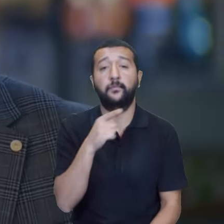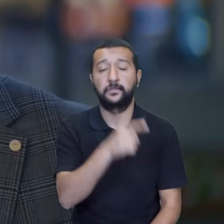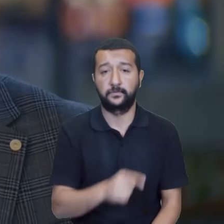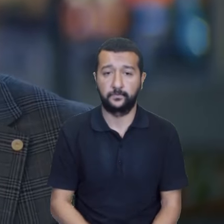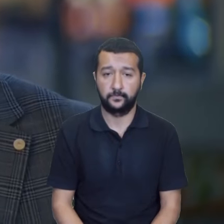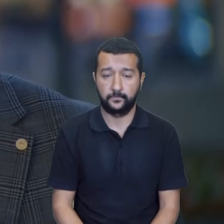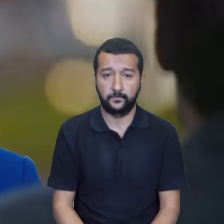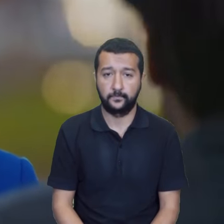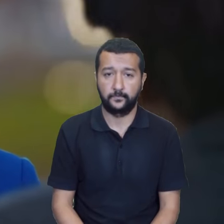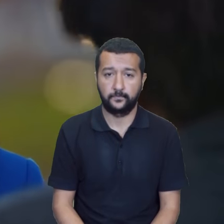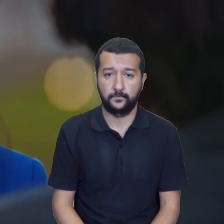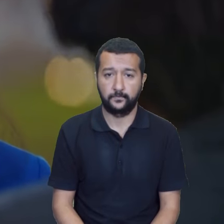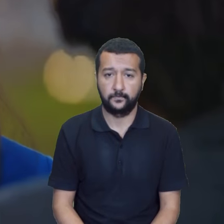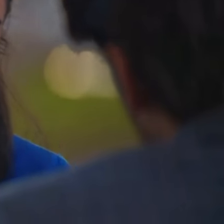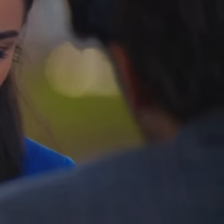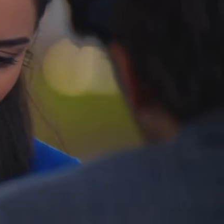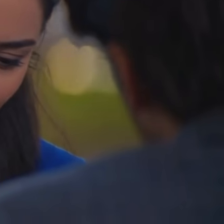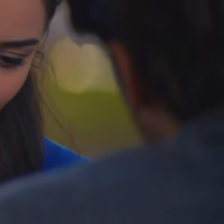bakmasın.